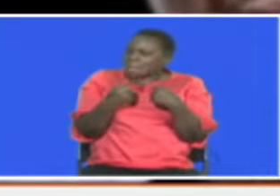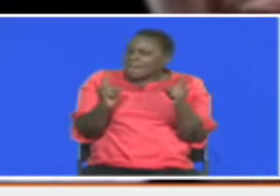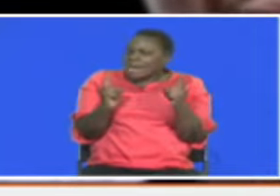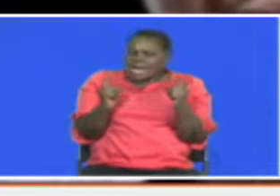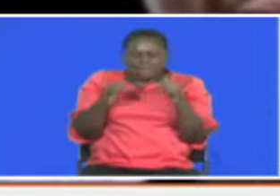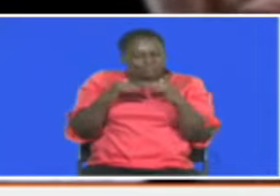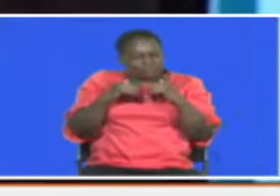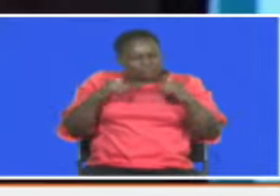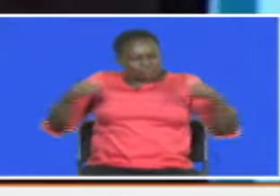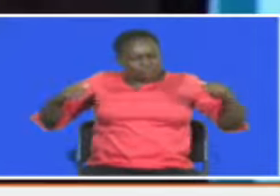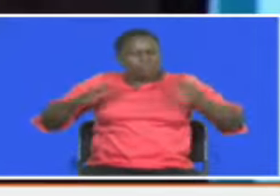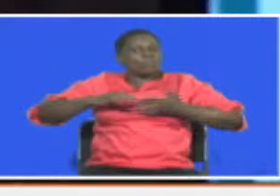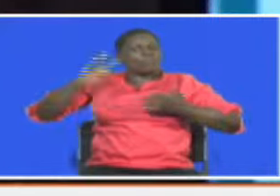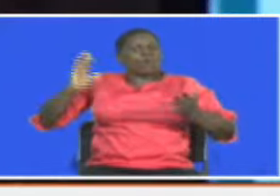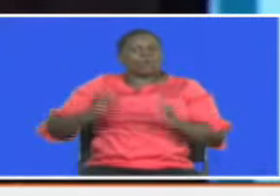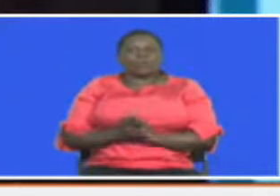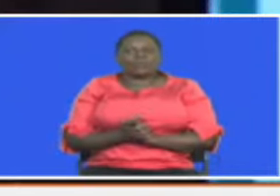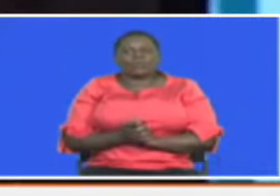w